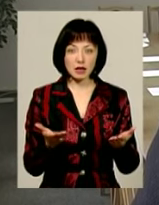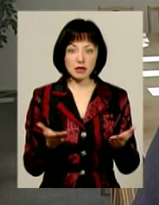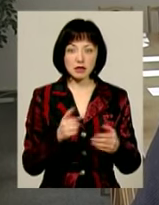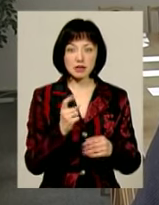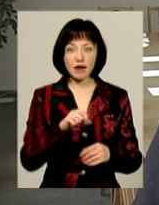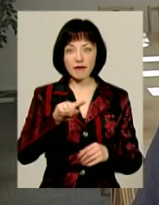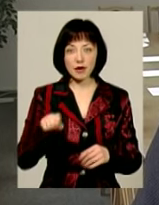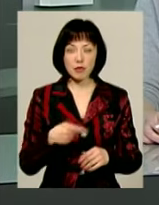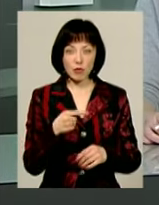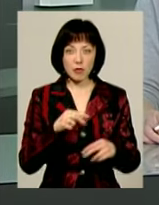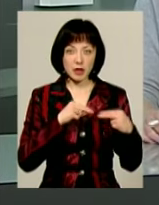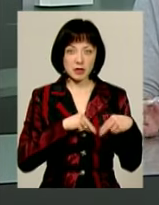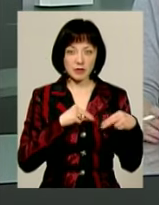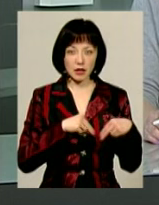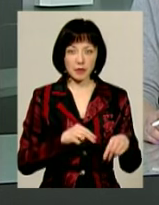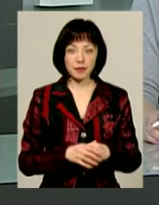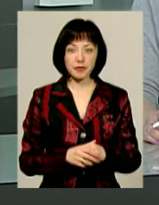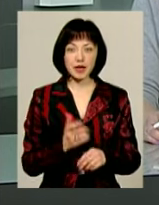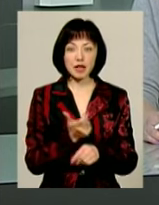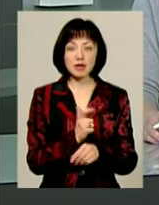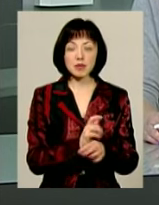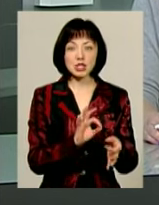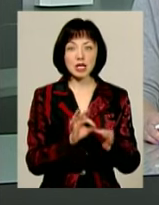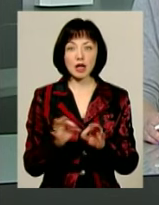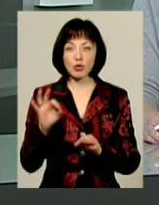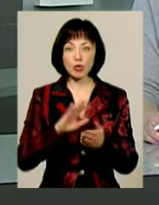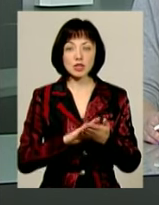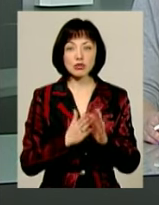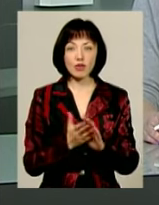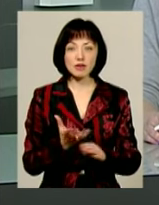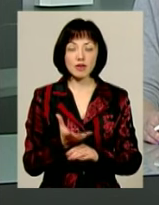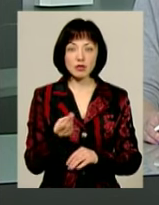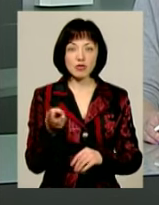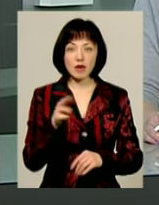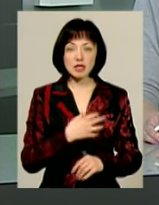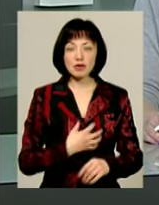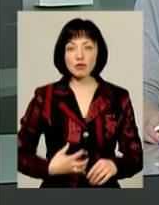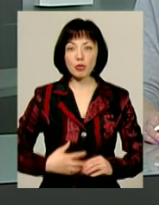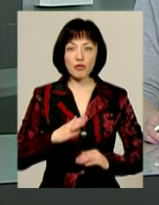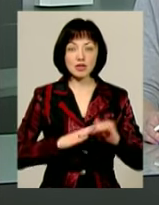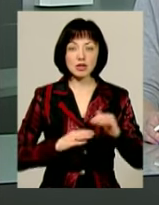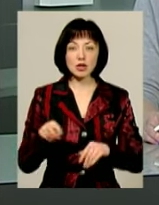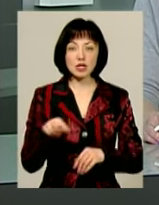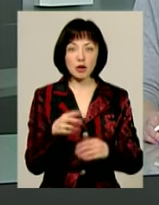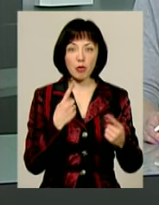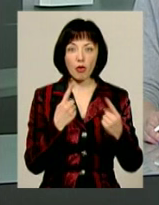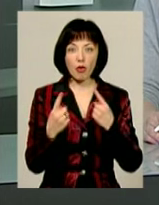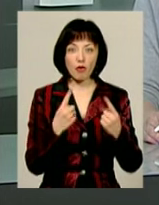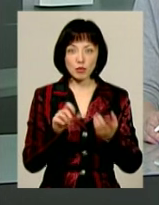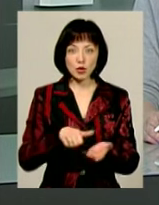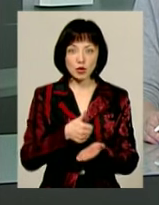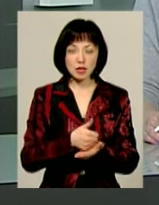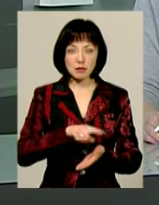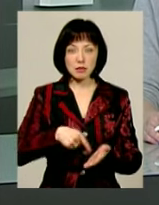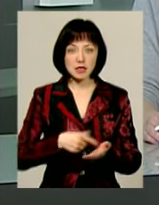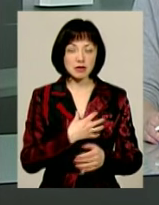вимогу наймані працівники. Більш детально про ситуацію щодо фінансування Славутського професійного ліцею ми поговоримо із очільником